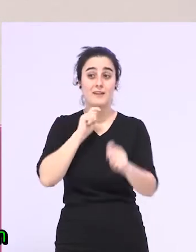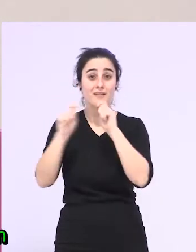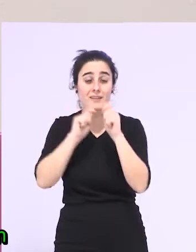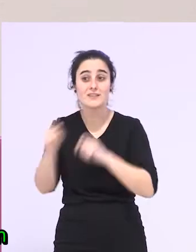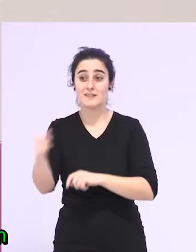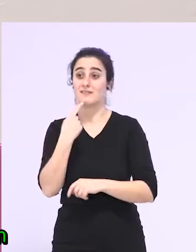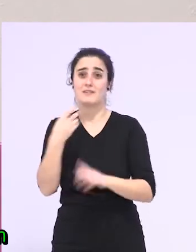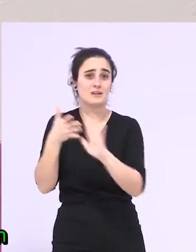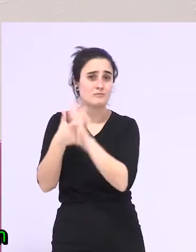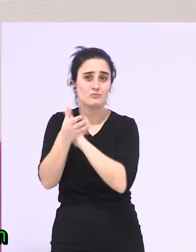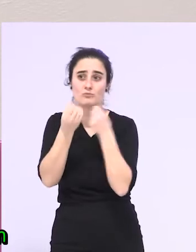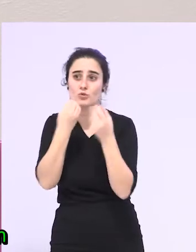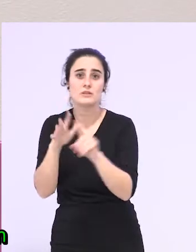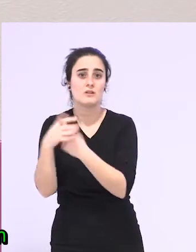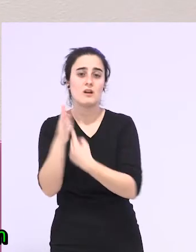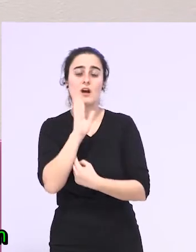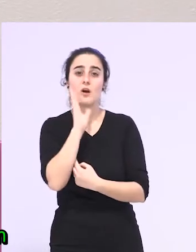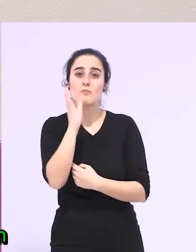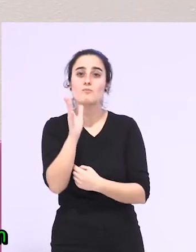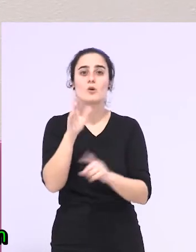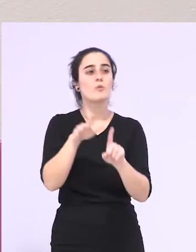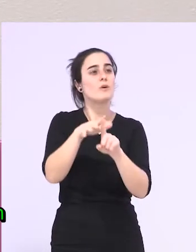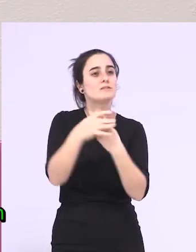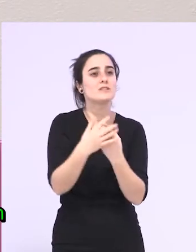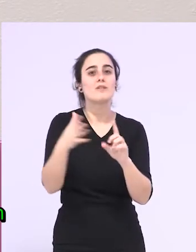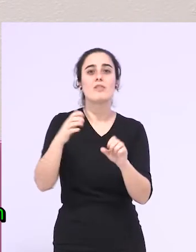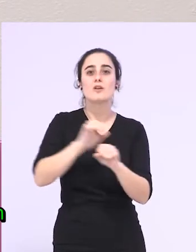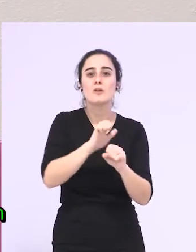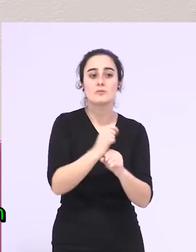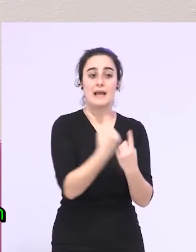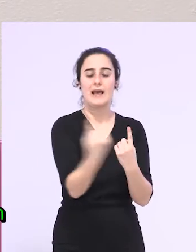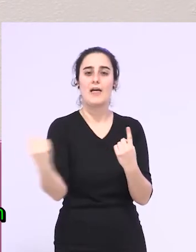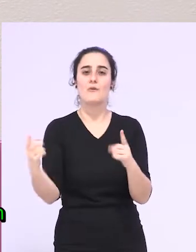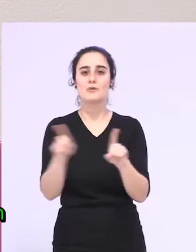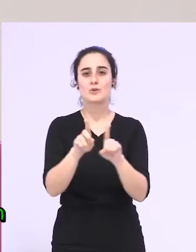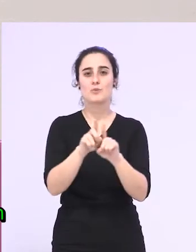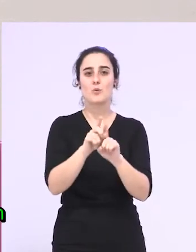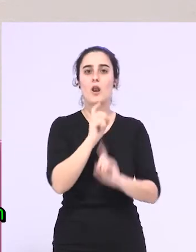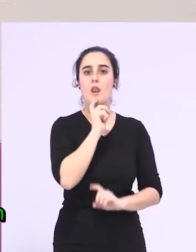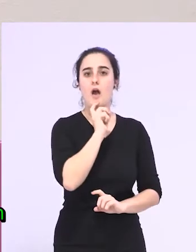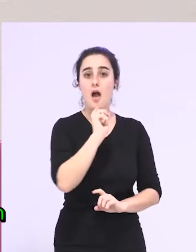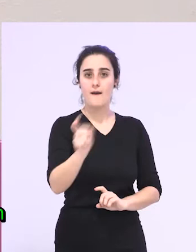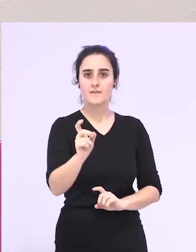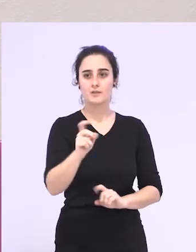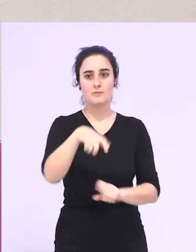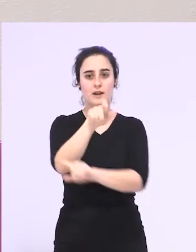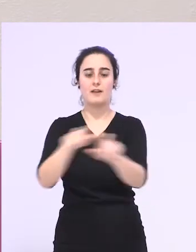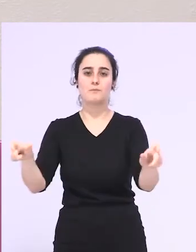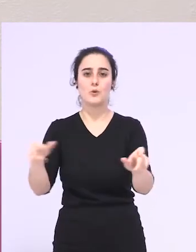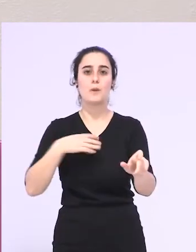Berak oso ondo esplikatzen du nola eraso bakoitzak funtzionatzen duen abisu bezala eraso hori sufritu dezaketen gainerako guztientzat,